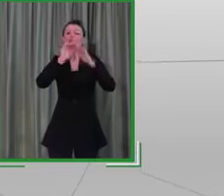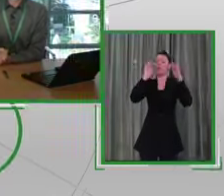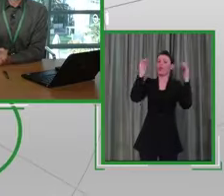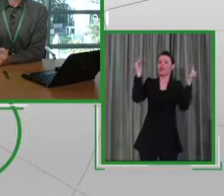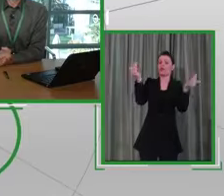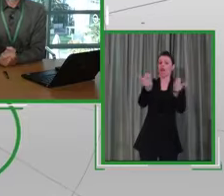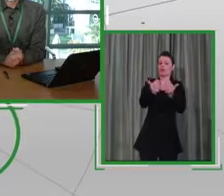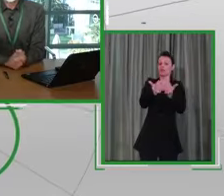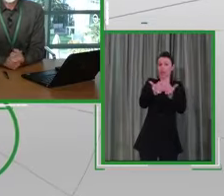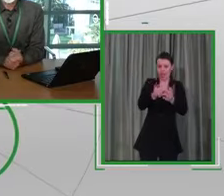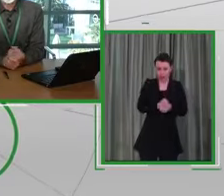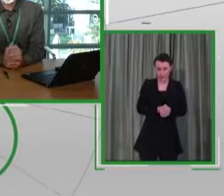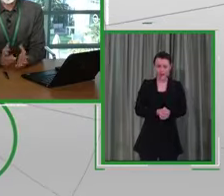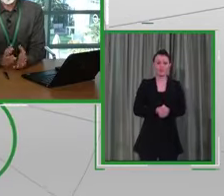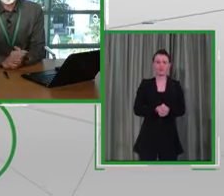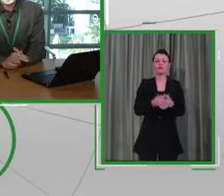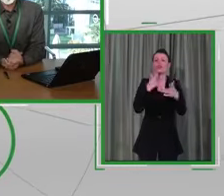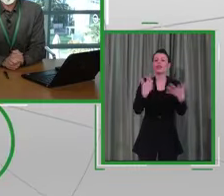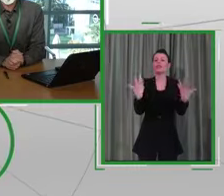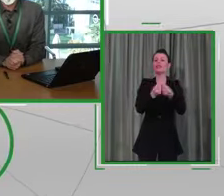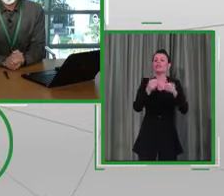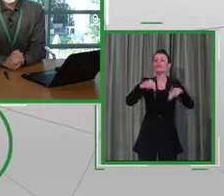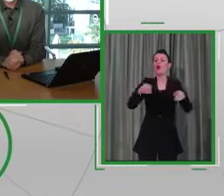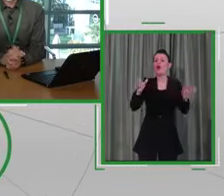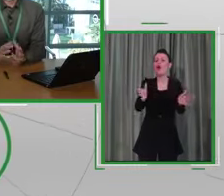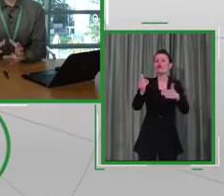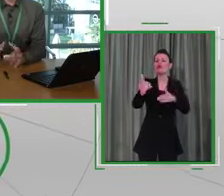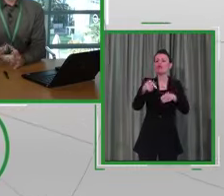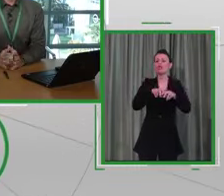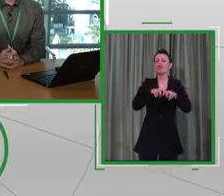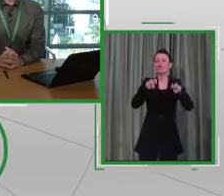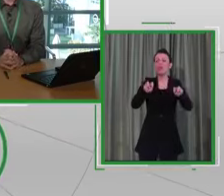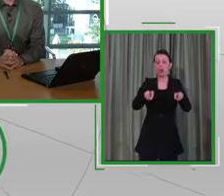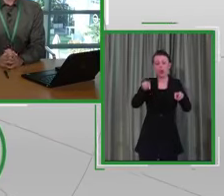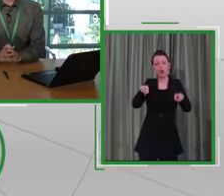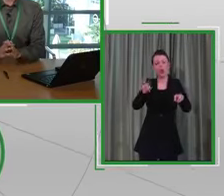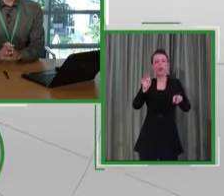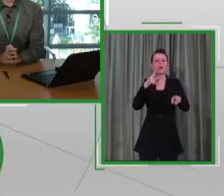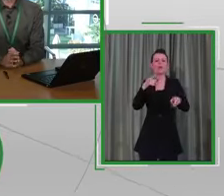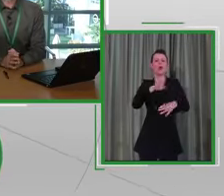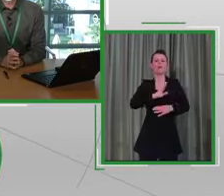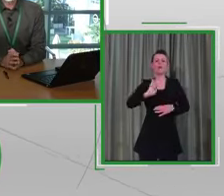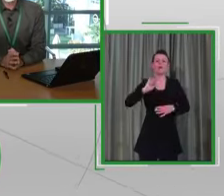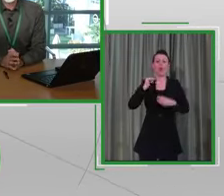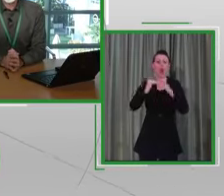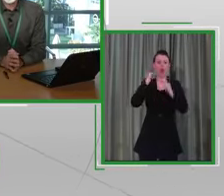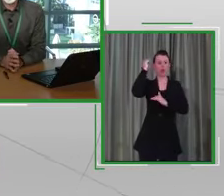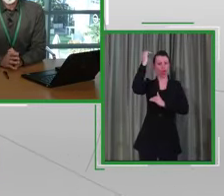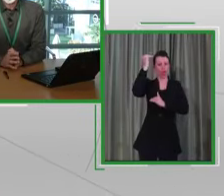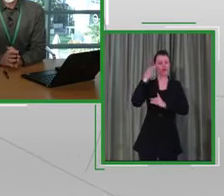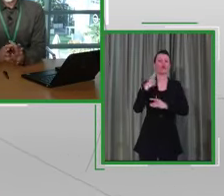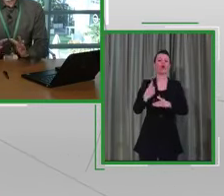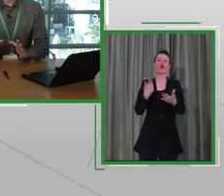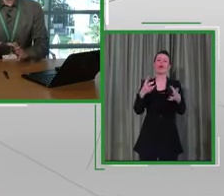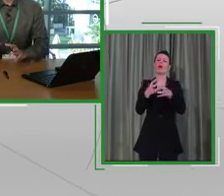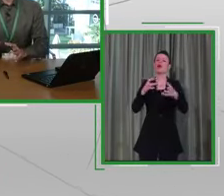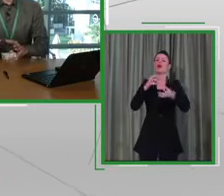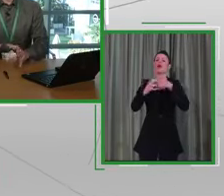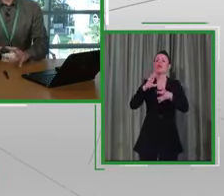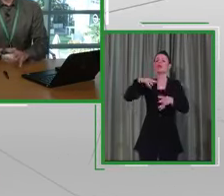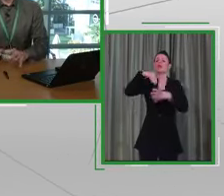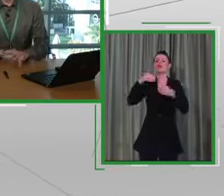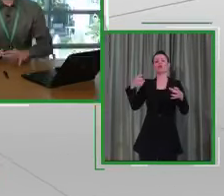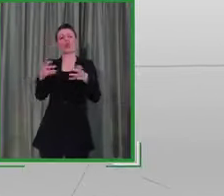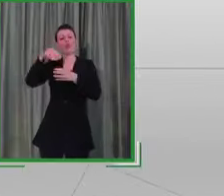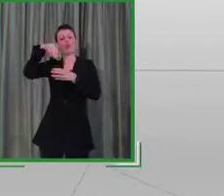oggi c'è un membro autorevole della nostra unità di crisi dal primissimo giorno sempre